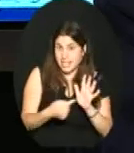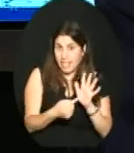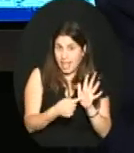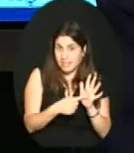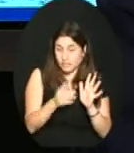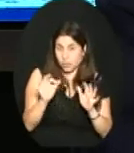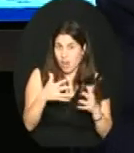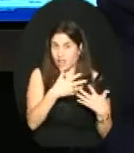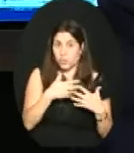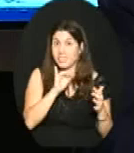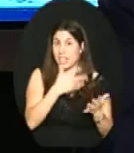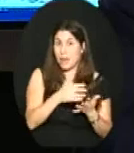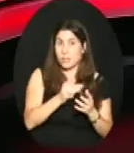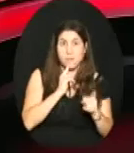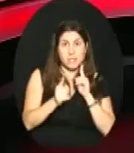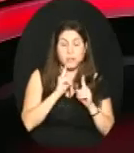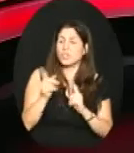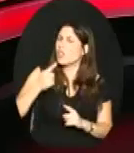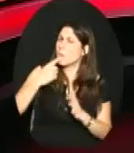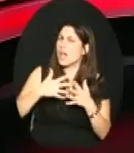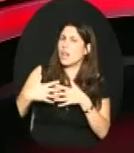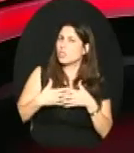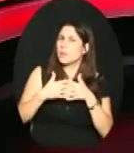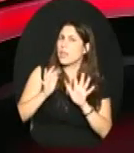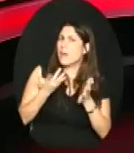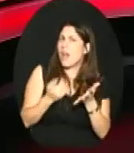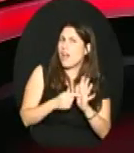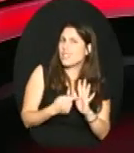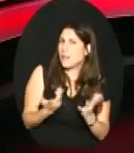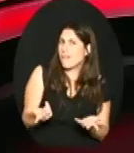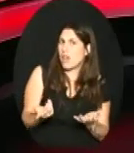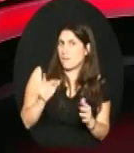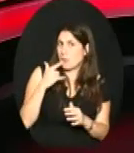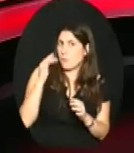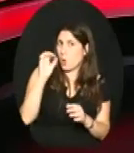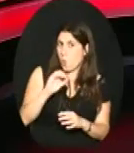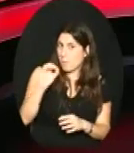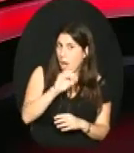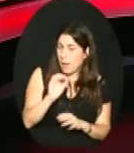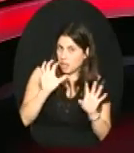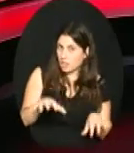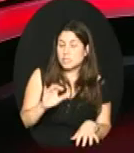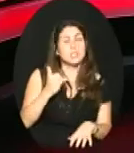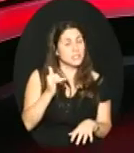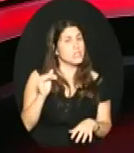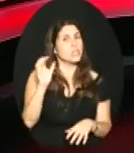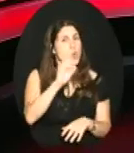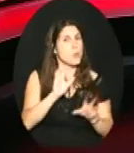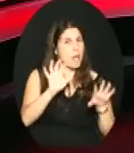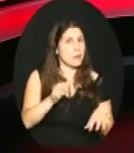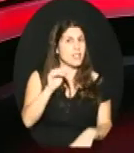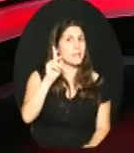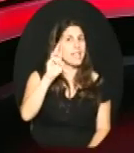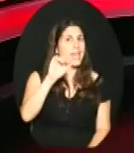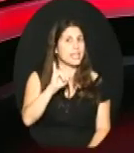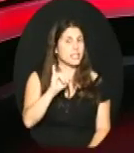הברית להמשיך את המסע ומתן. כשאתה אומר ארצות הברית, למה אתה מכוון? למה שאומר הנשיא אובמה, בעיקר הנשיא אובמה? אובמה וקרי.